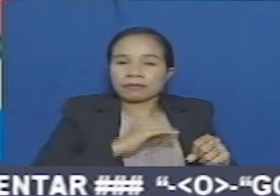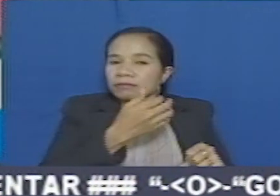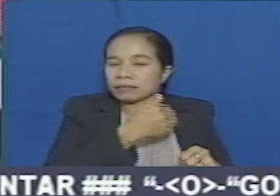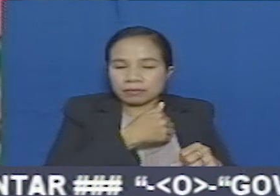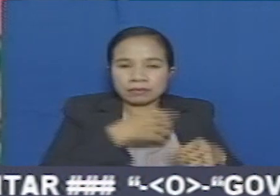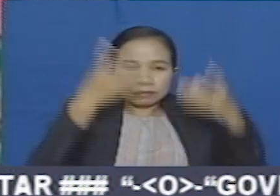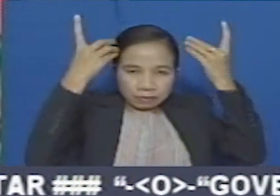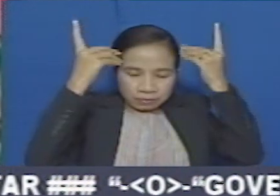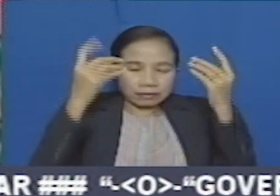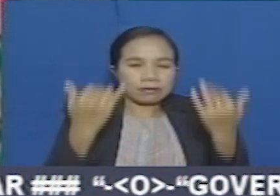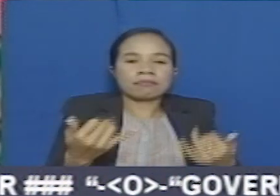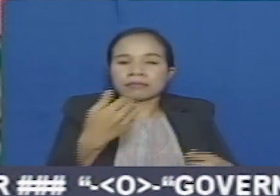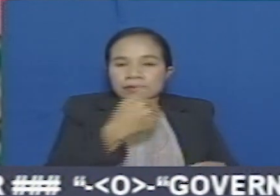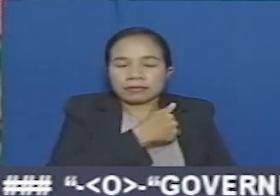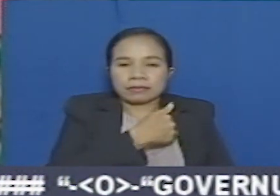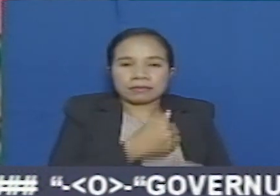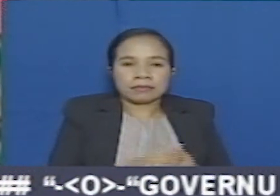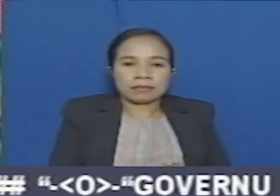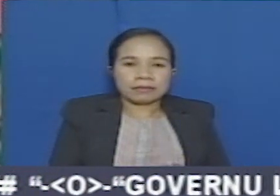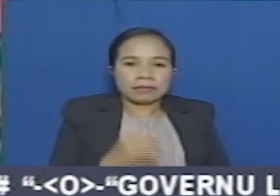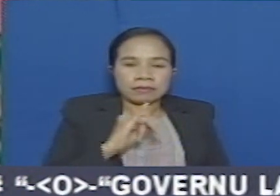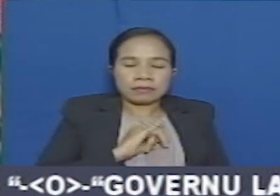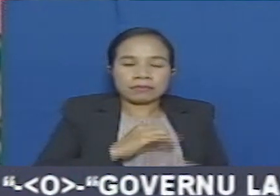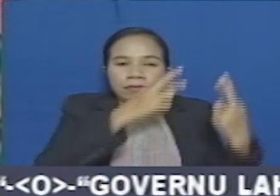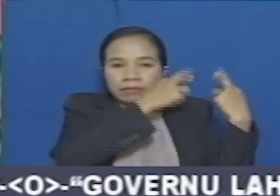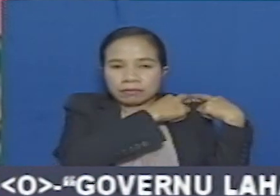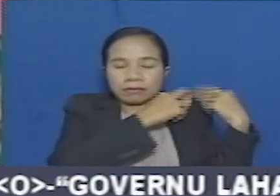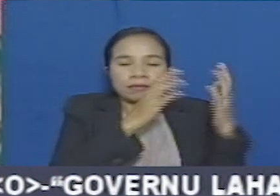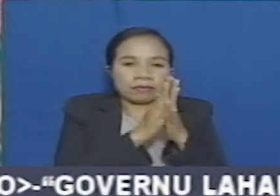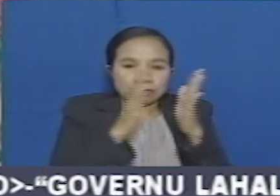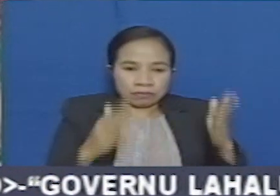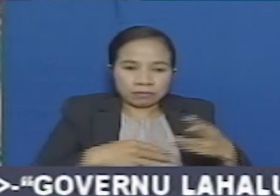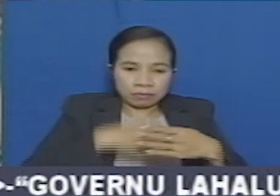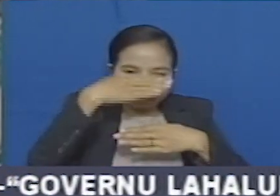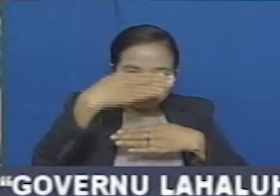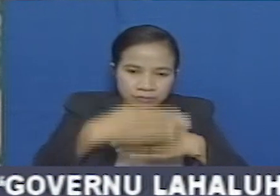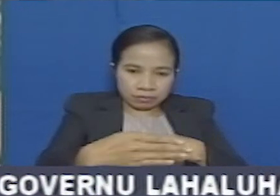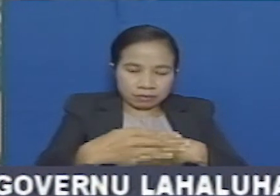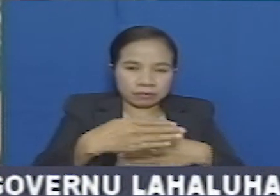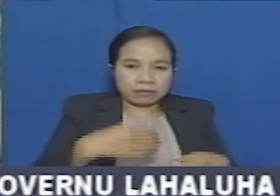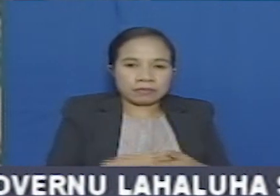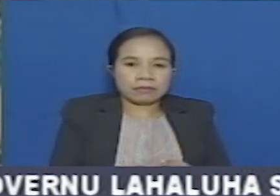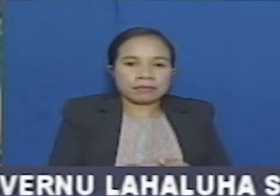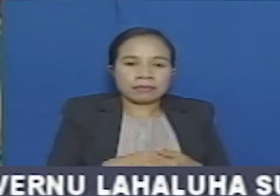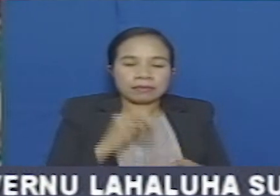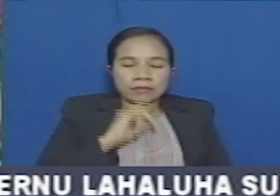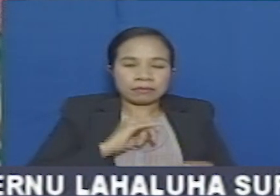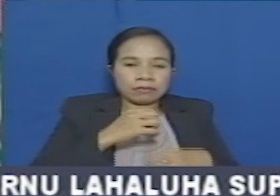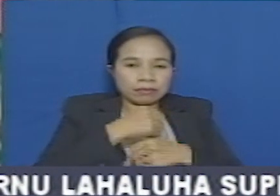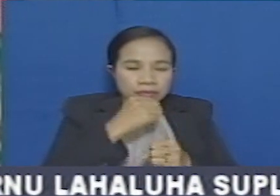tahu. Atau aku harus tahu. Aku ni responsan bot ni berkalau ni orang ini. Aku tengah kalau dah